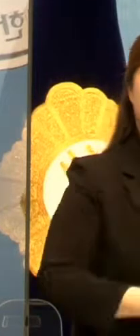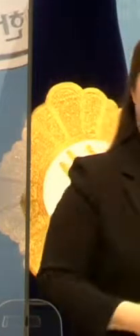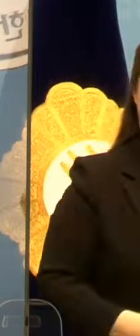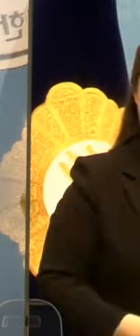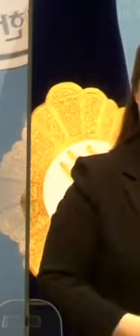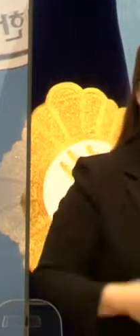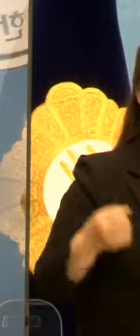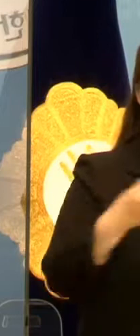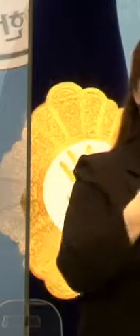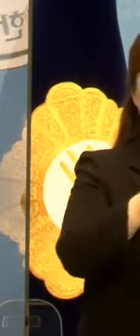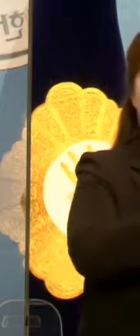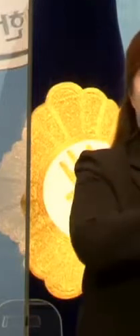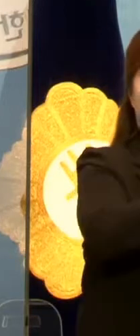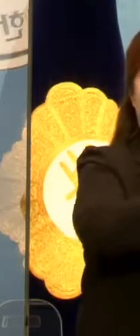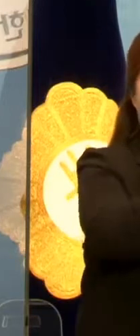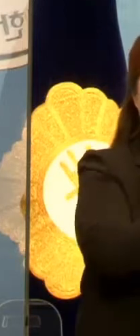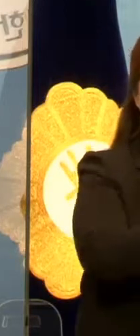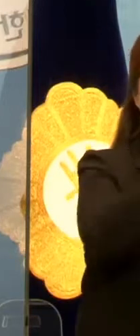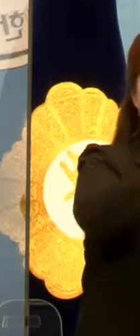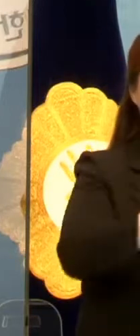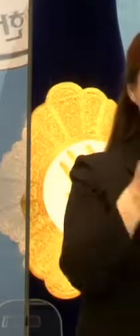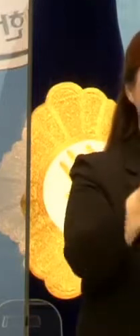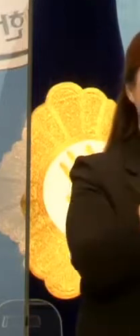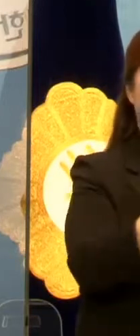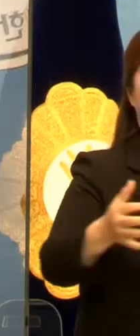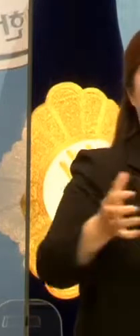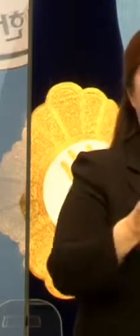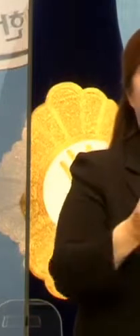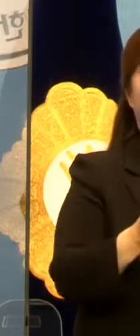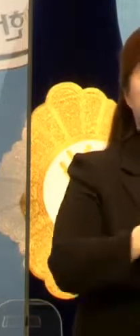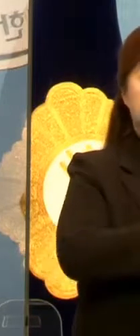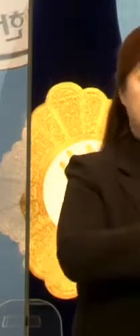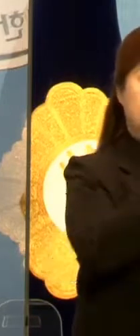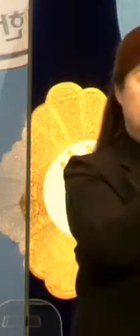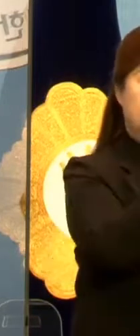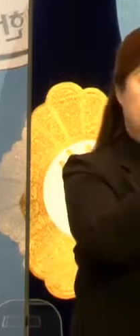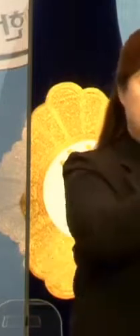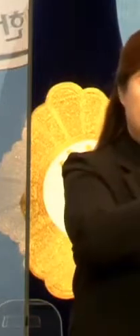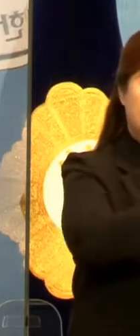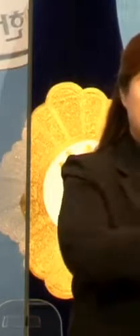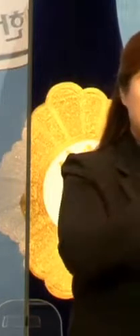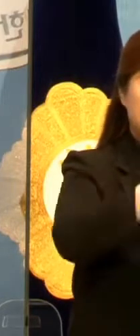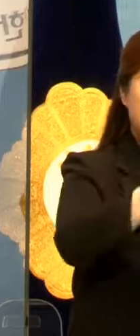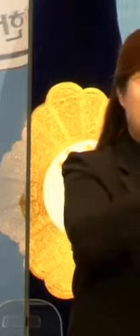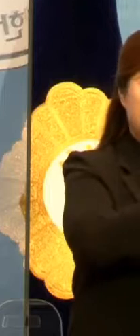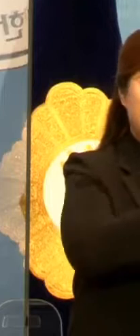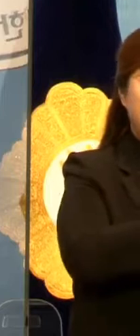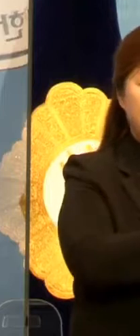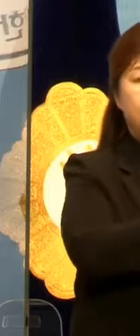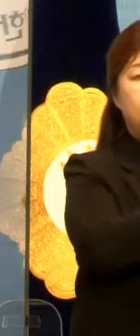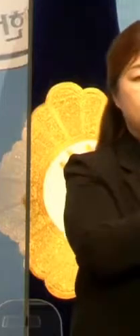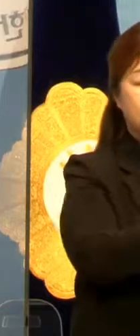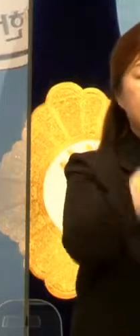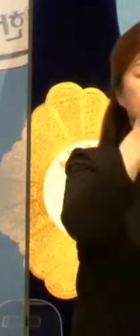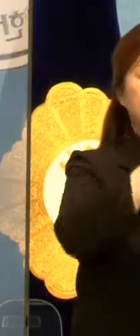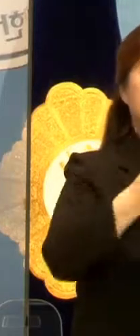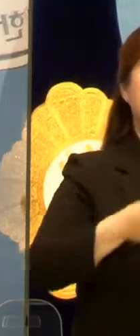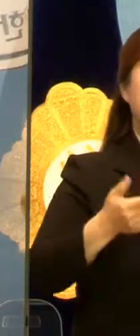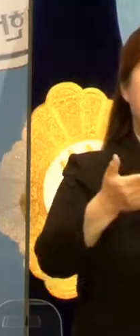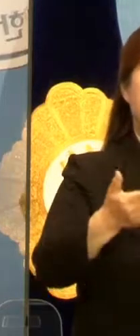더불어 당 내외 전문가 그룹을 통해 잘 다듬어진 정책을 선보이고 그 결과로 평가 받는 tf 가 될